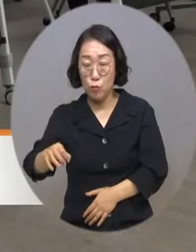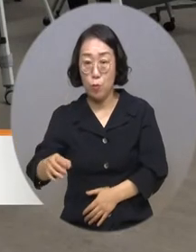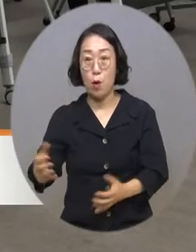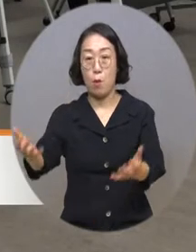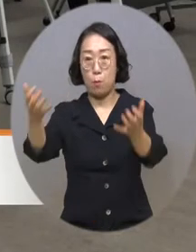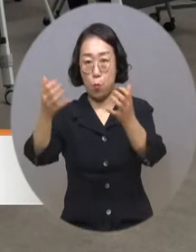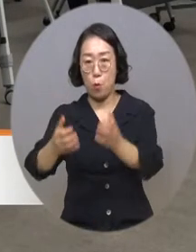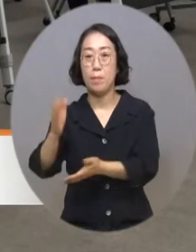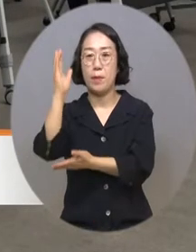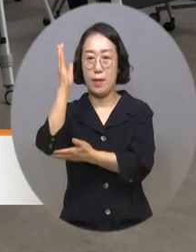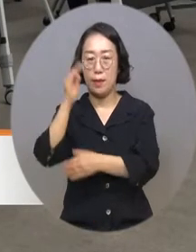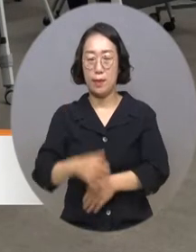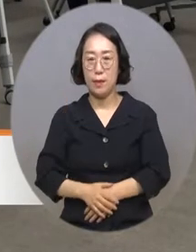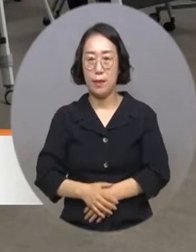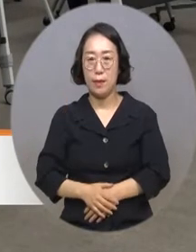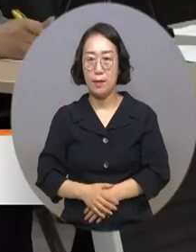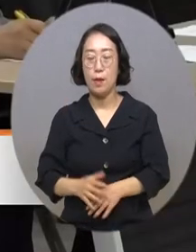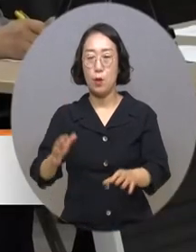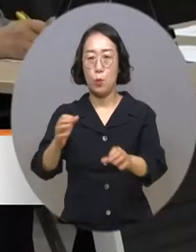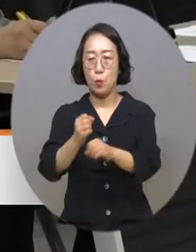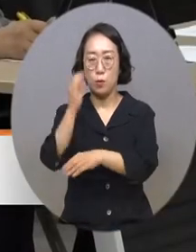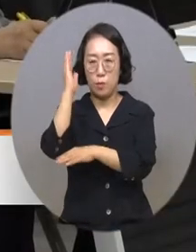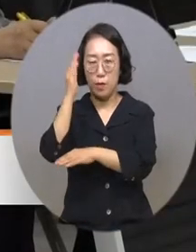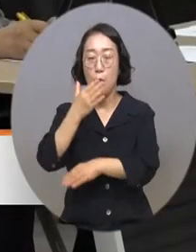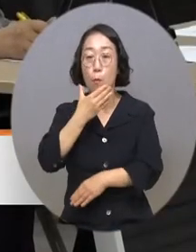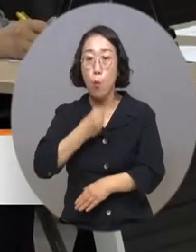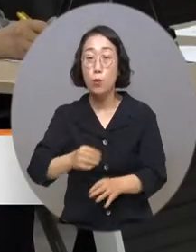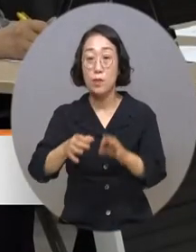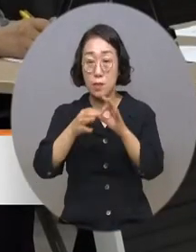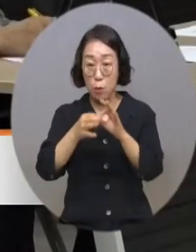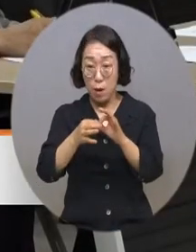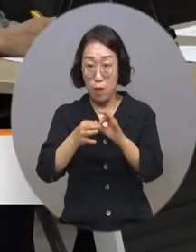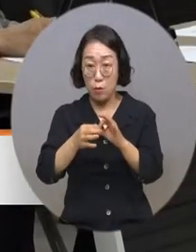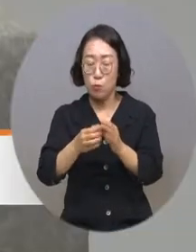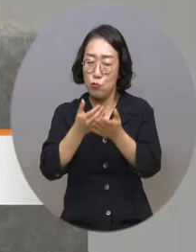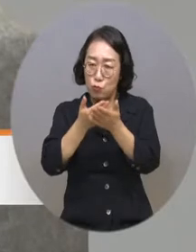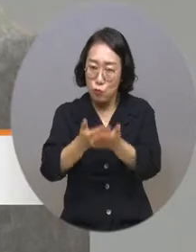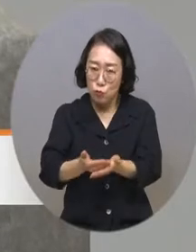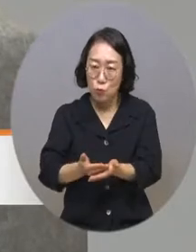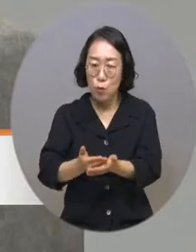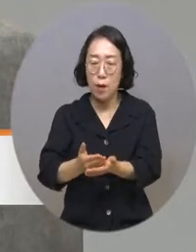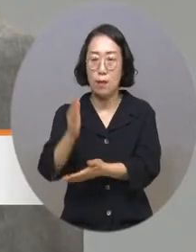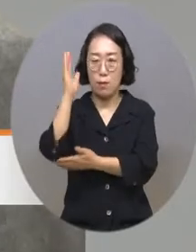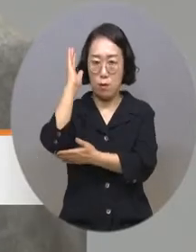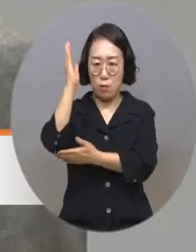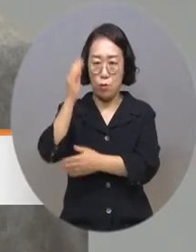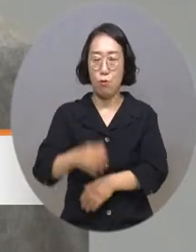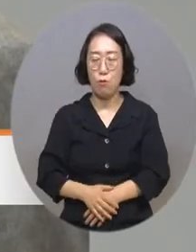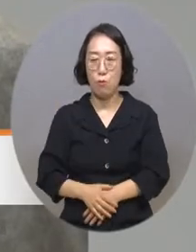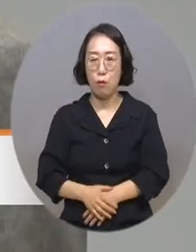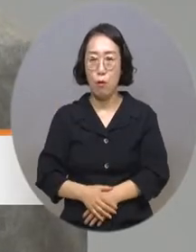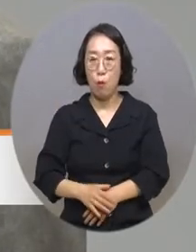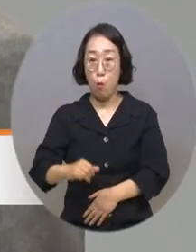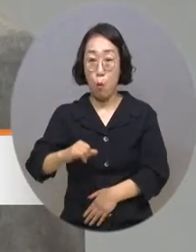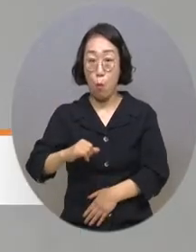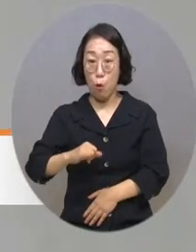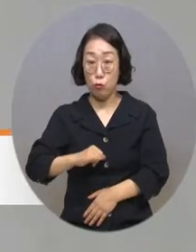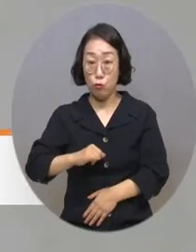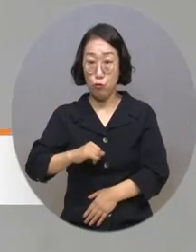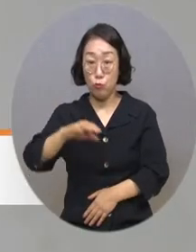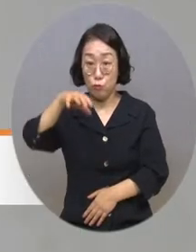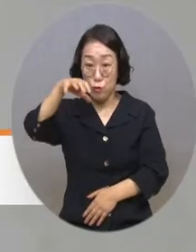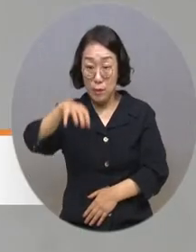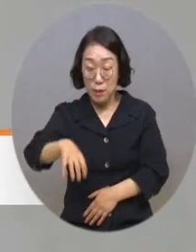열렸습니다. 이날 브리핑에서는 여러 복지 분야에 대해 중점적으로 이야기를 나눴습니다. 원주시는 이 자리에서